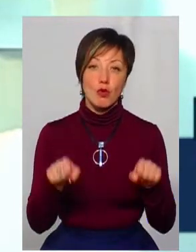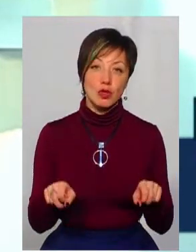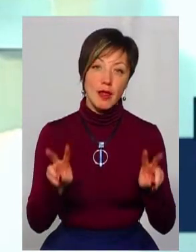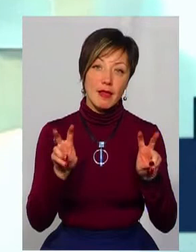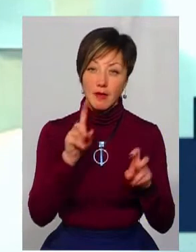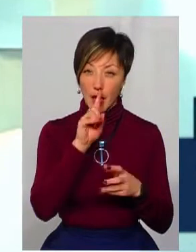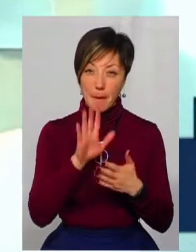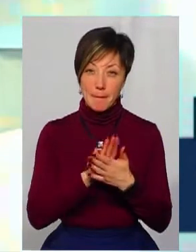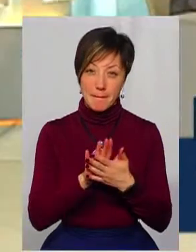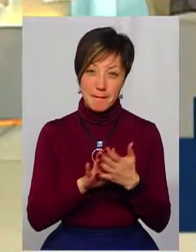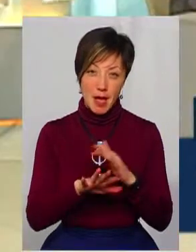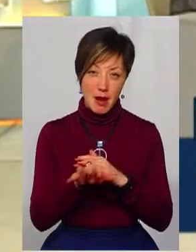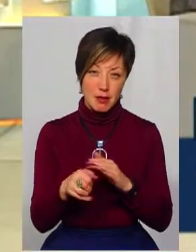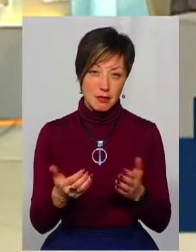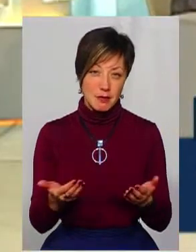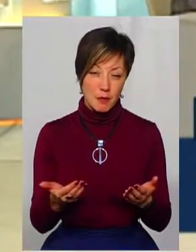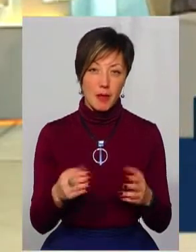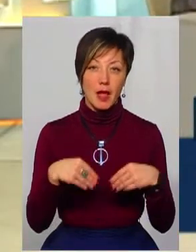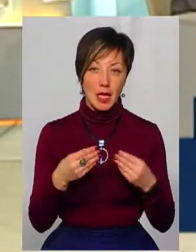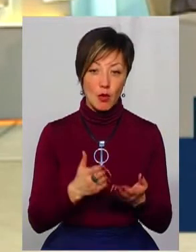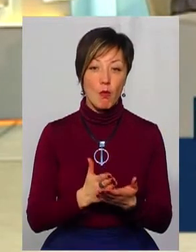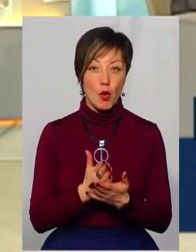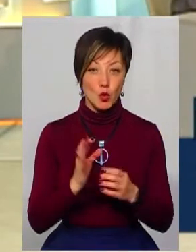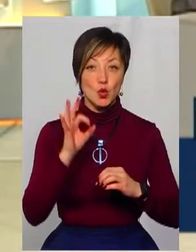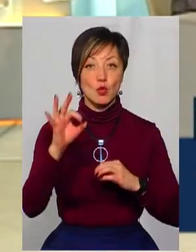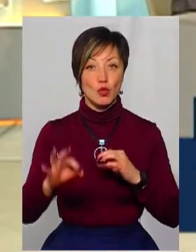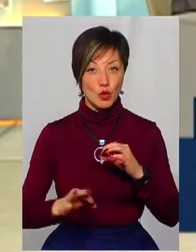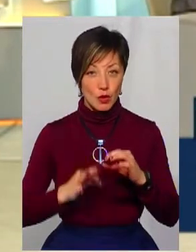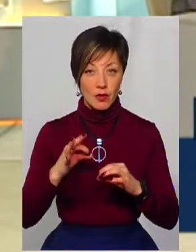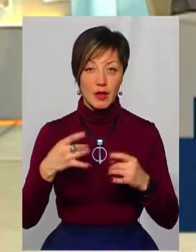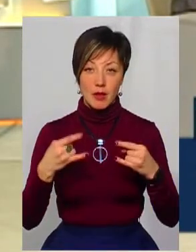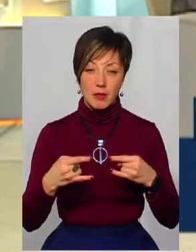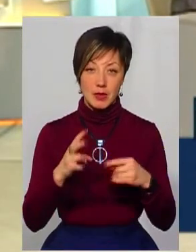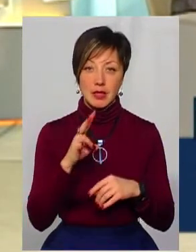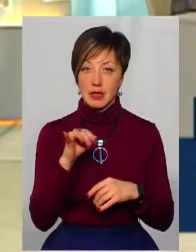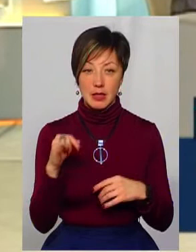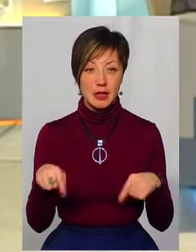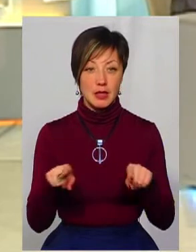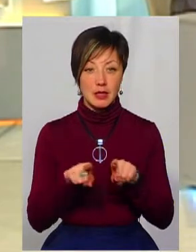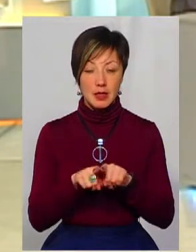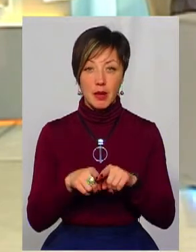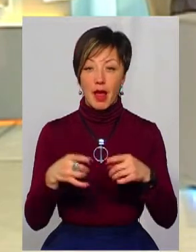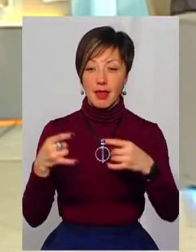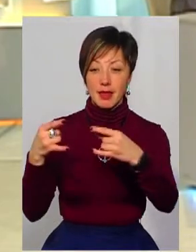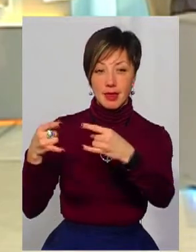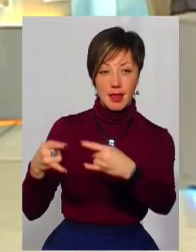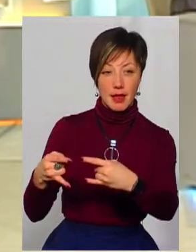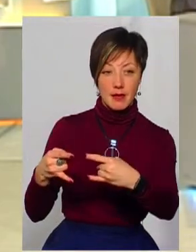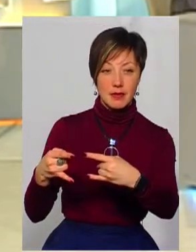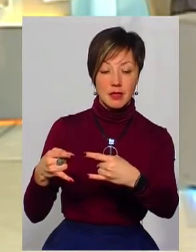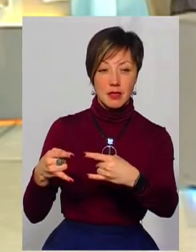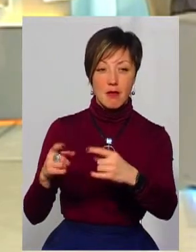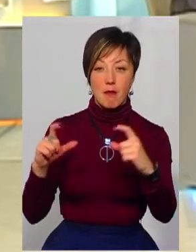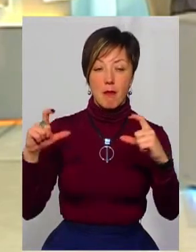назвати піратством. Ну, саме в наданні послуг супутникового телебачення. Ні. Навіть той же самий телевізор, який буде